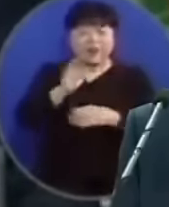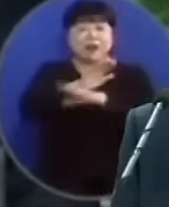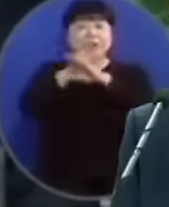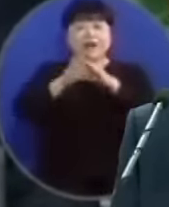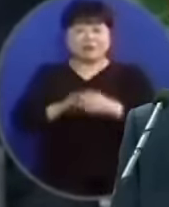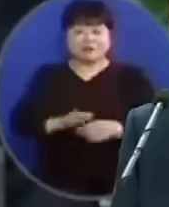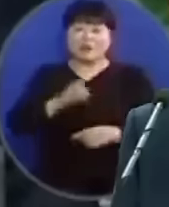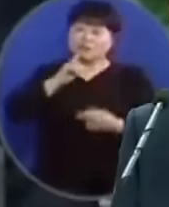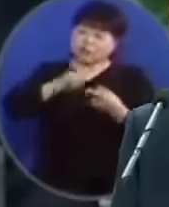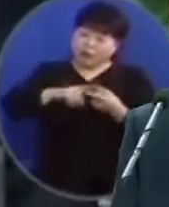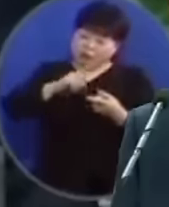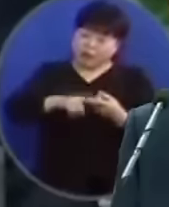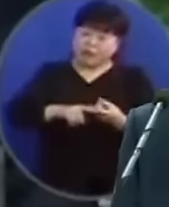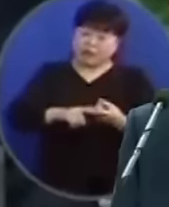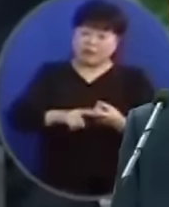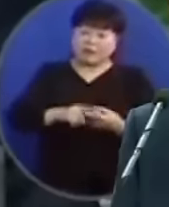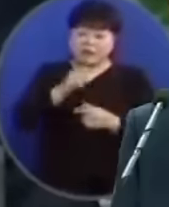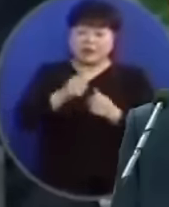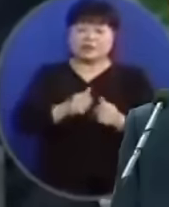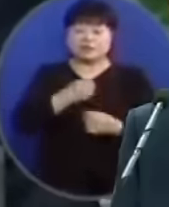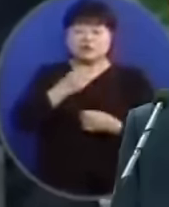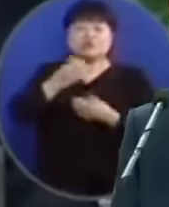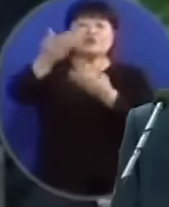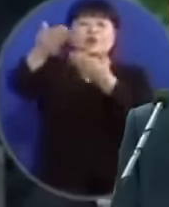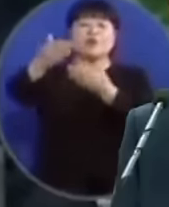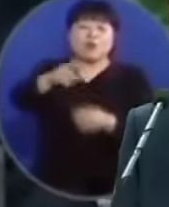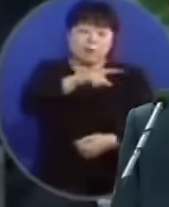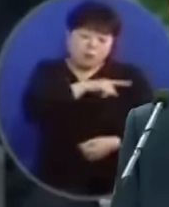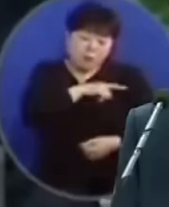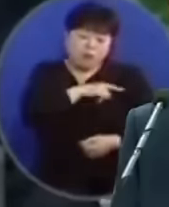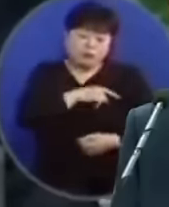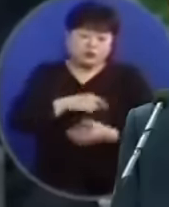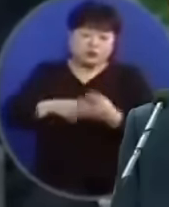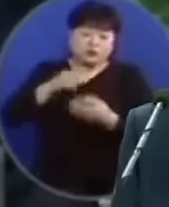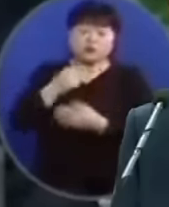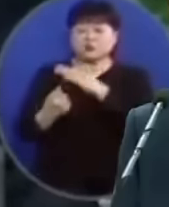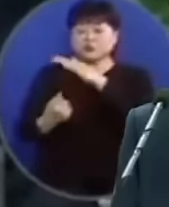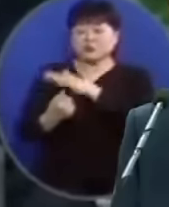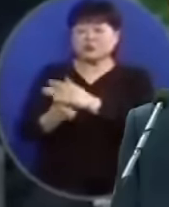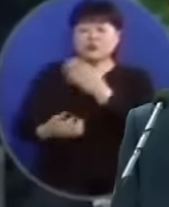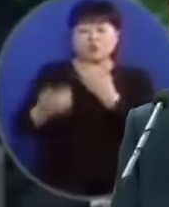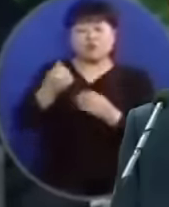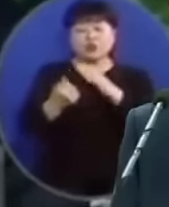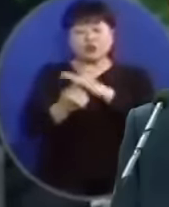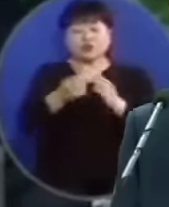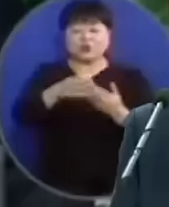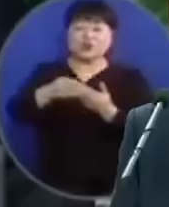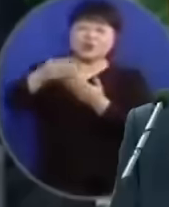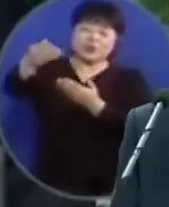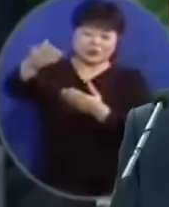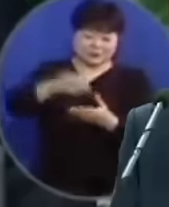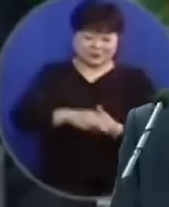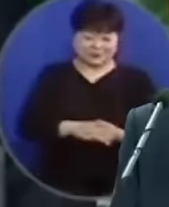묶여지면 여러분 걸어가는 곳마다 하나님이 그 축복을 앞서서 구름기둥과 불기둥이 되어서 이끌어내가는